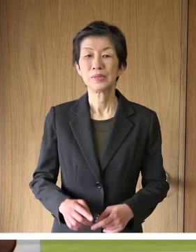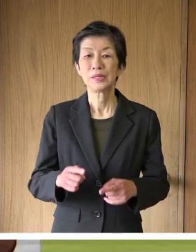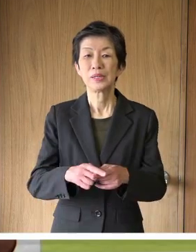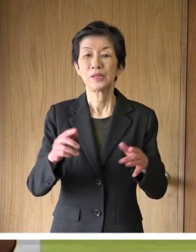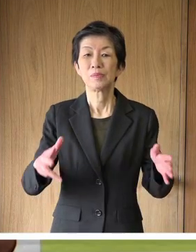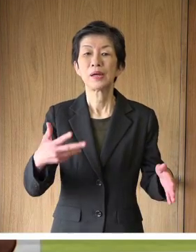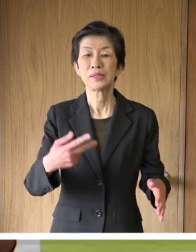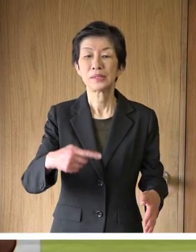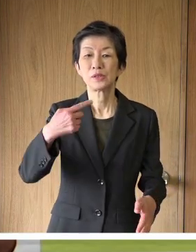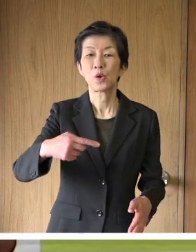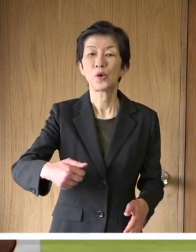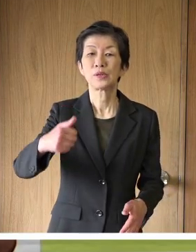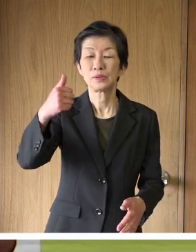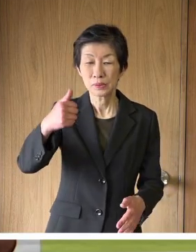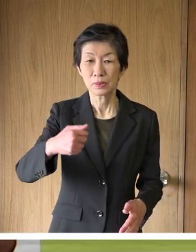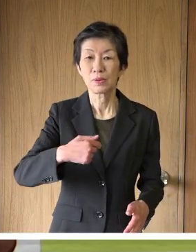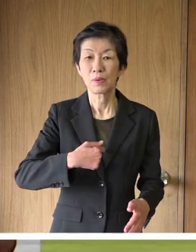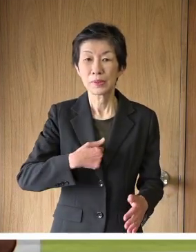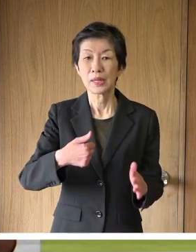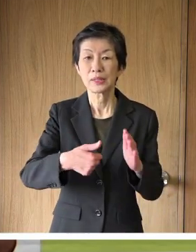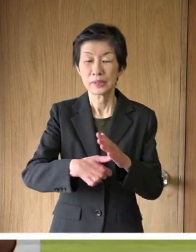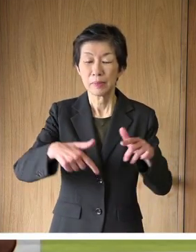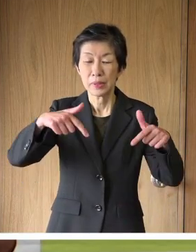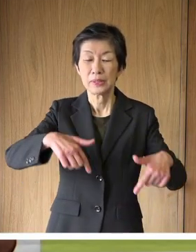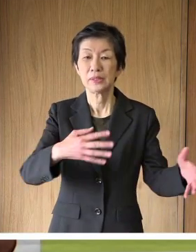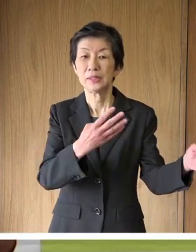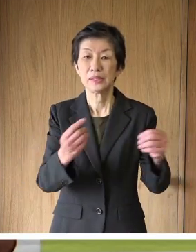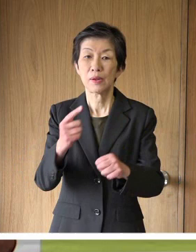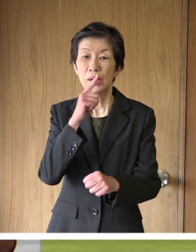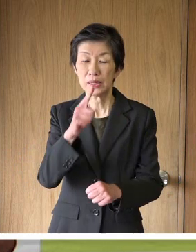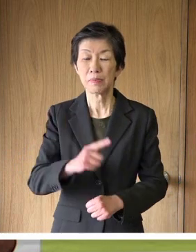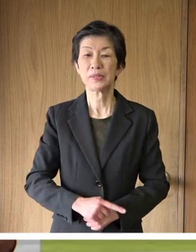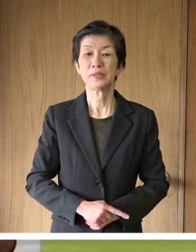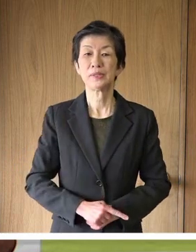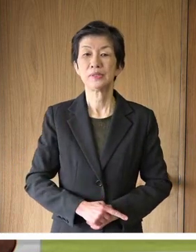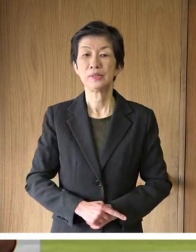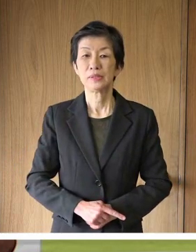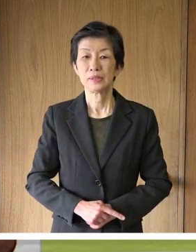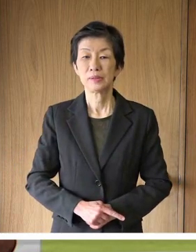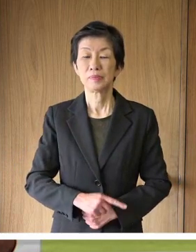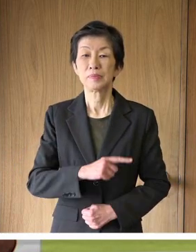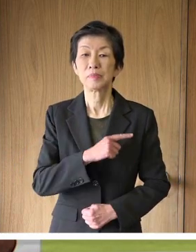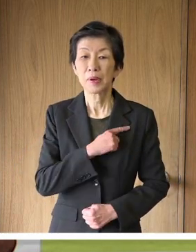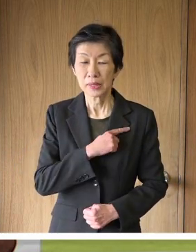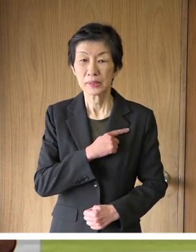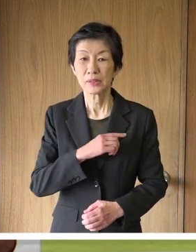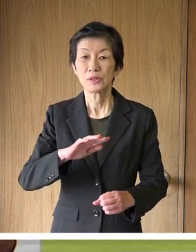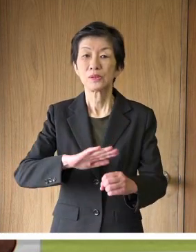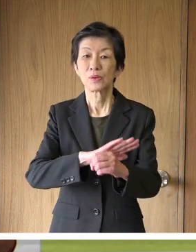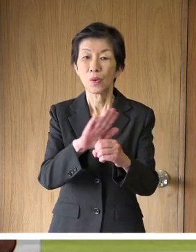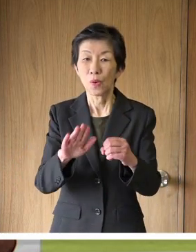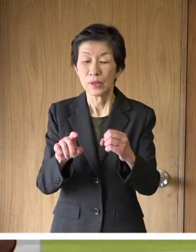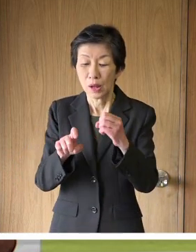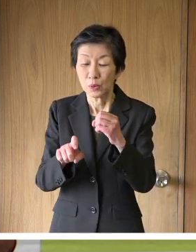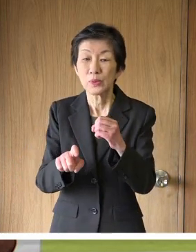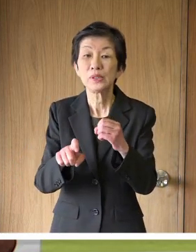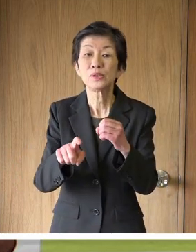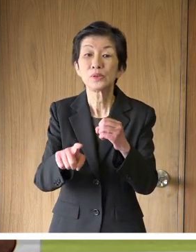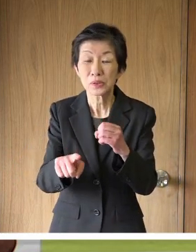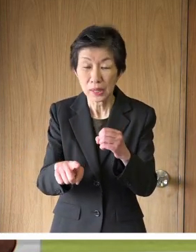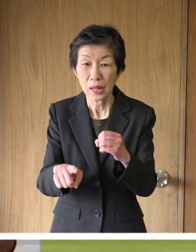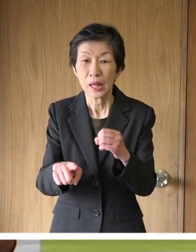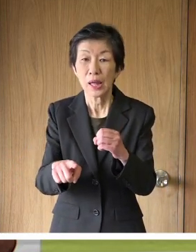入間市教育長の西澤康夫でございますはじめに新型コロナウイルス